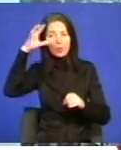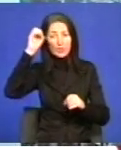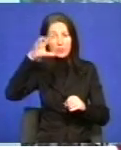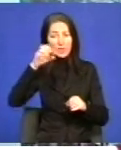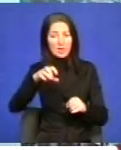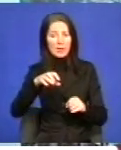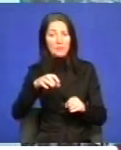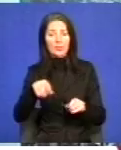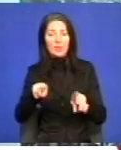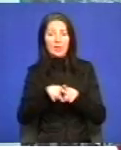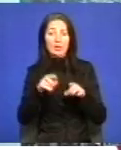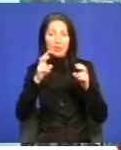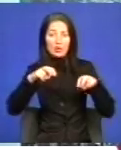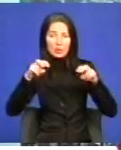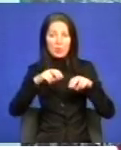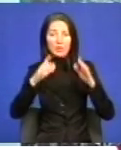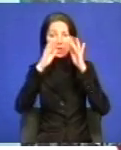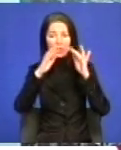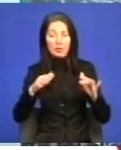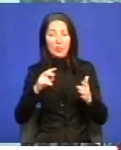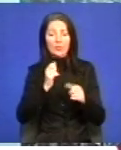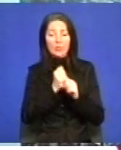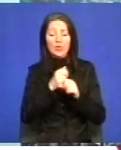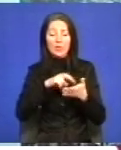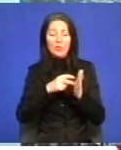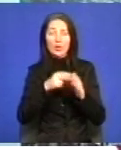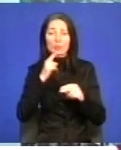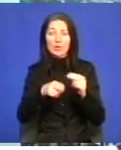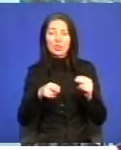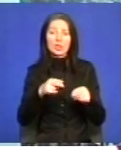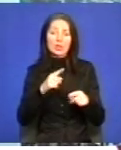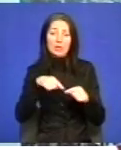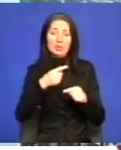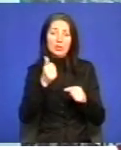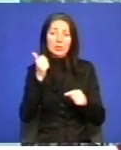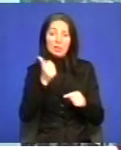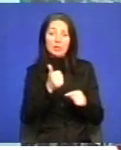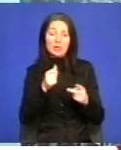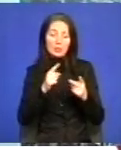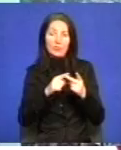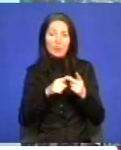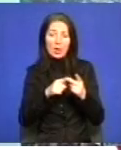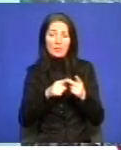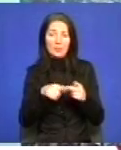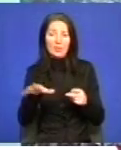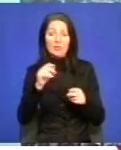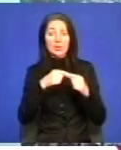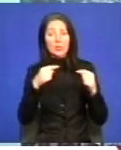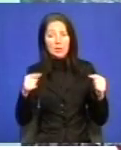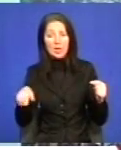роботи плануємо завершити десь порядка тиждень-півтора. Всі матеріали,